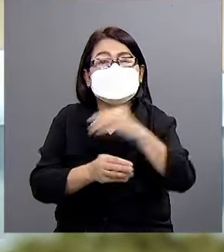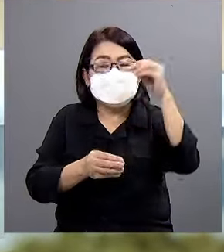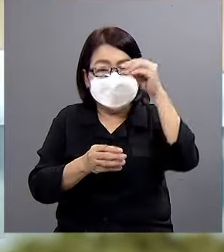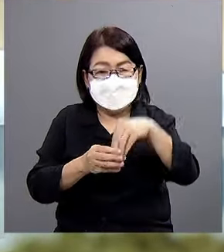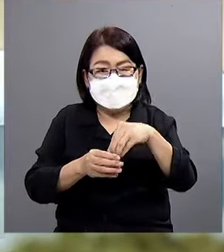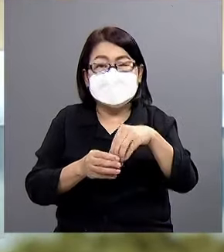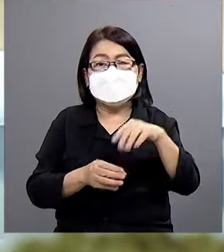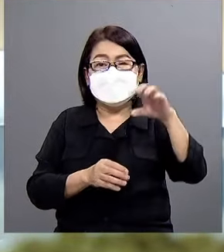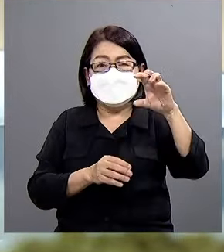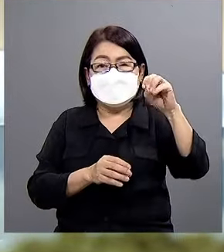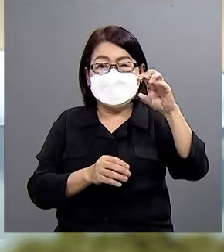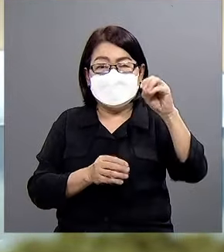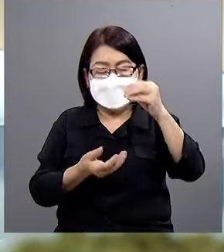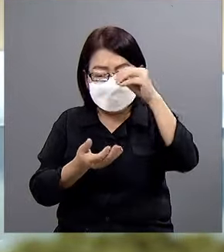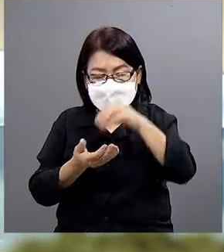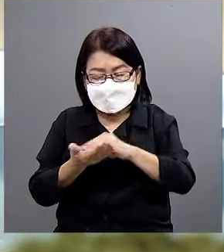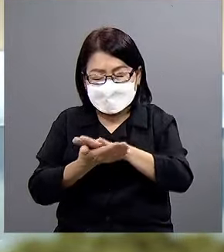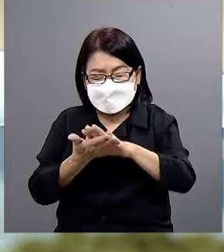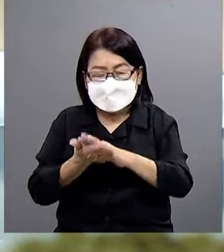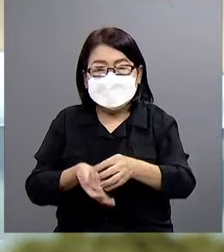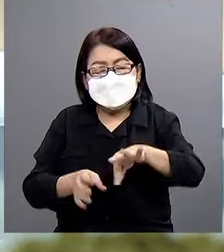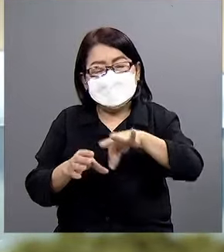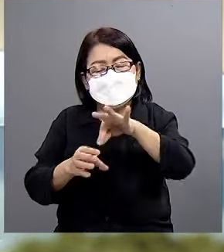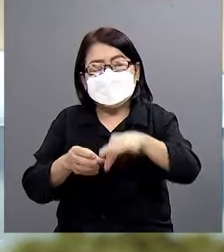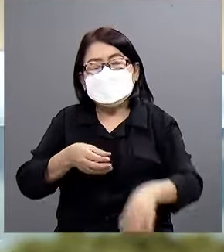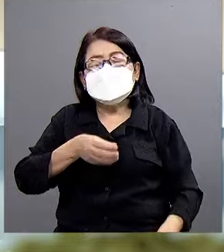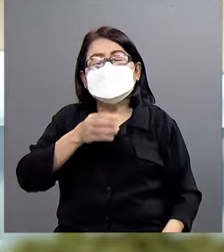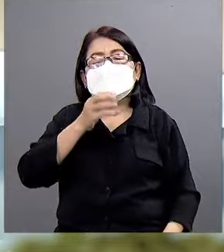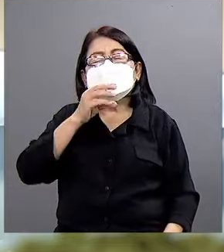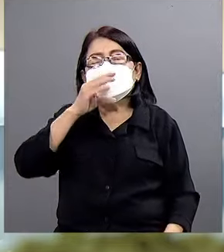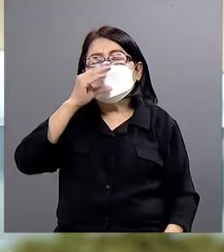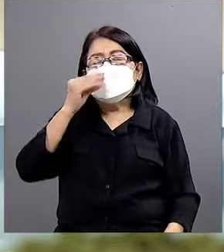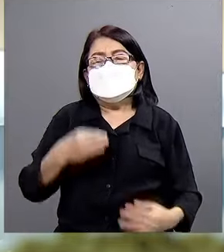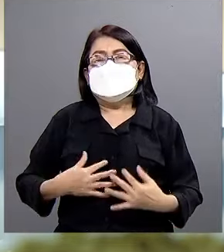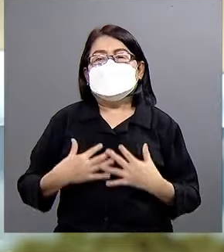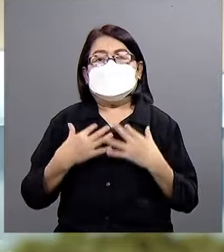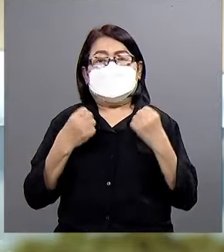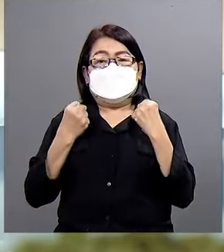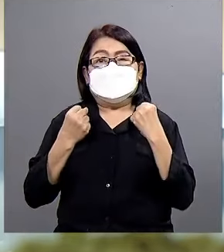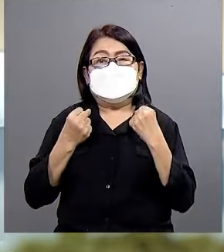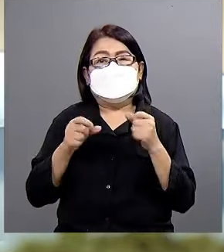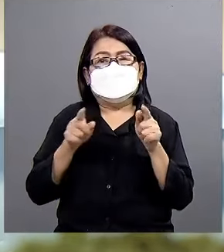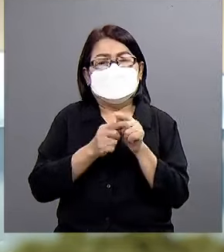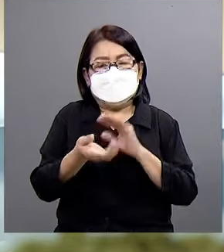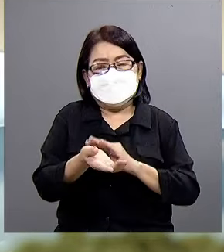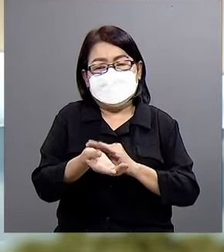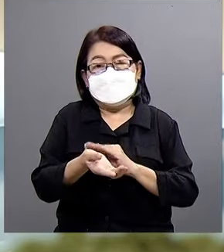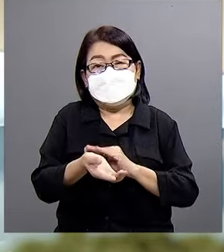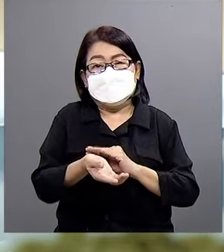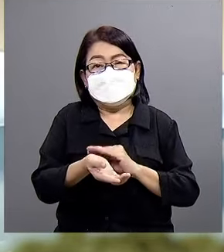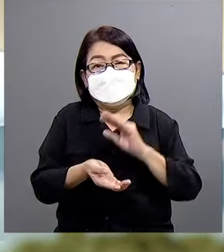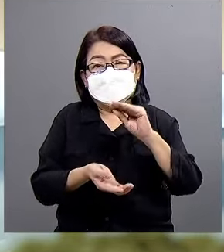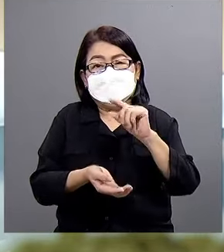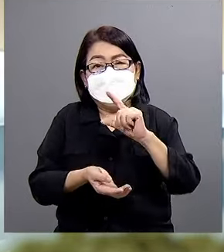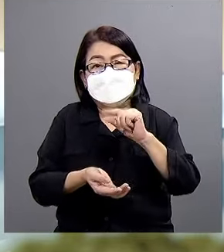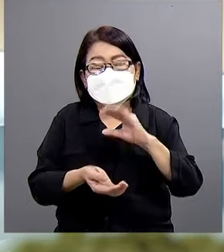รู้สึกว่าร่างกายสดชื่นมีกำลังขึ้นมันจะเป็นกำลังที่เหมือนการขับชีพจรให้เราเต้นดีขึ้นจากชีพจรที่เราอ่อนเพลียจากการเป็นไ